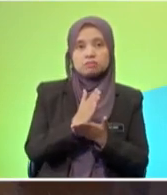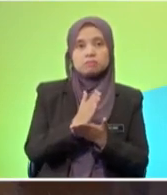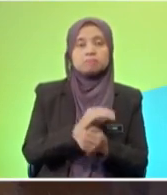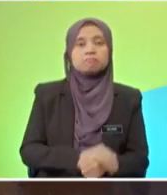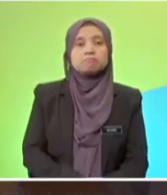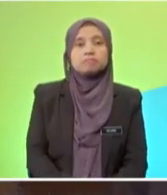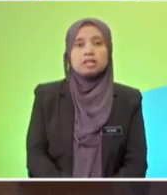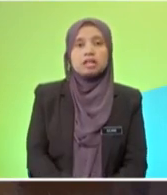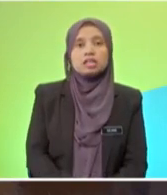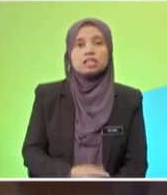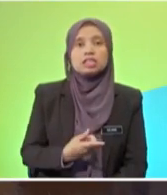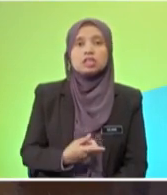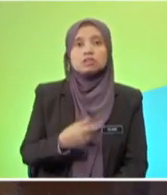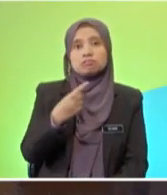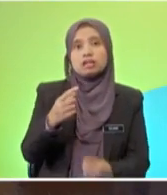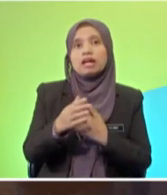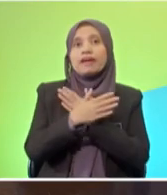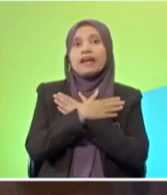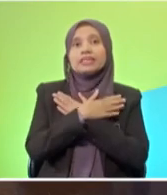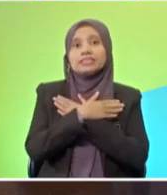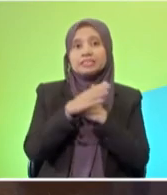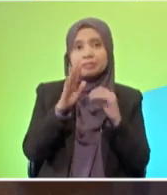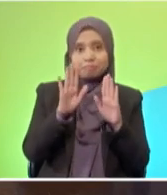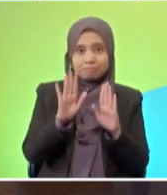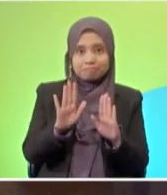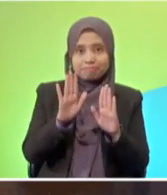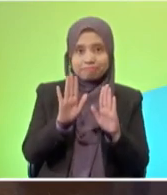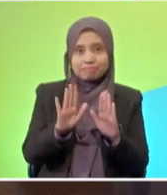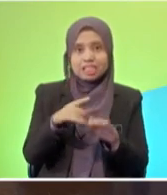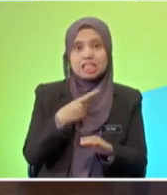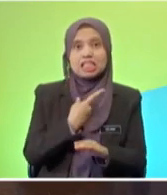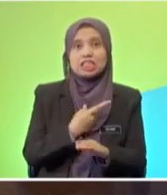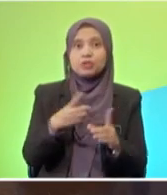bagi ruang peluang untuk adik-adik murid-murid semua